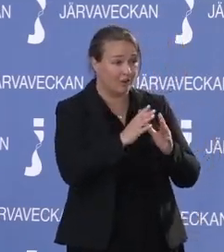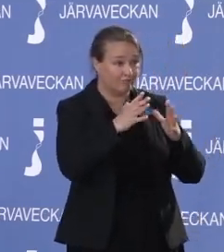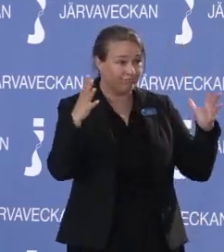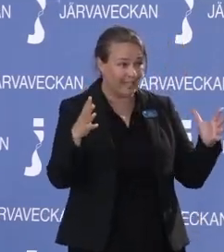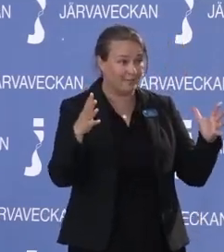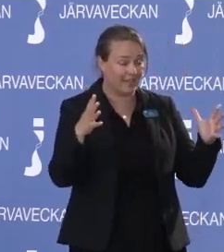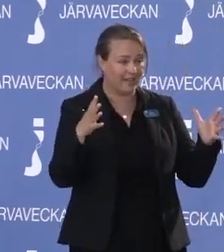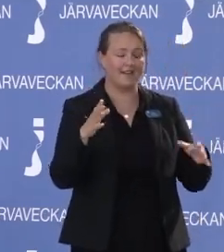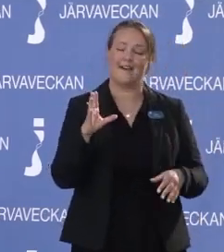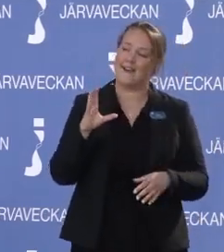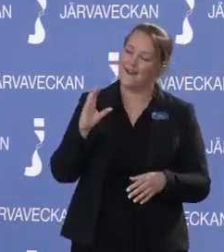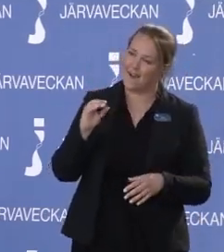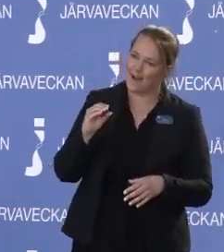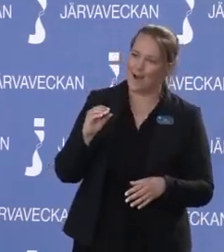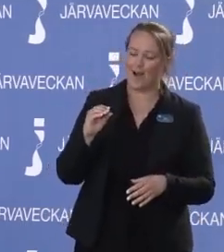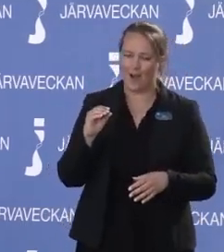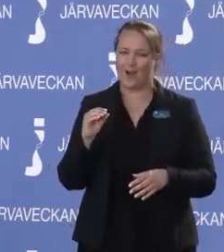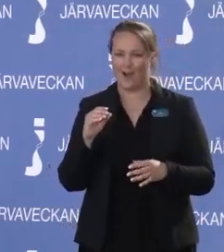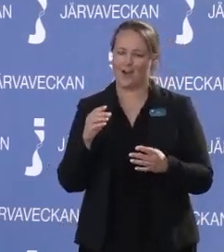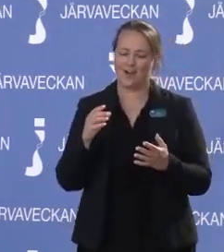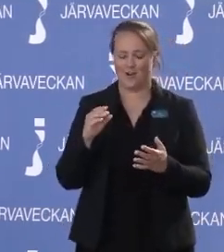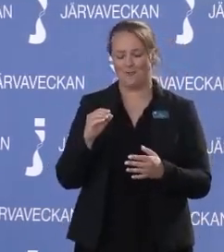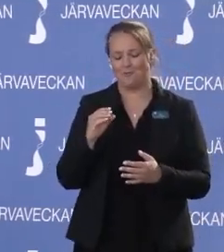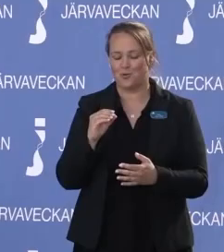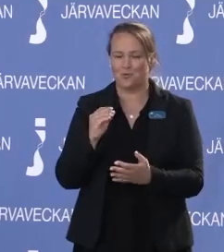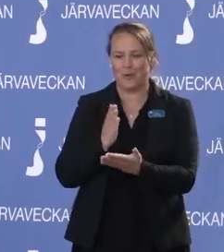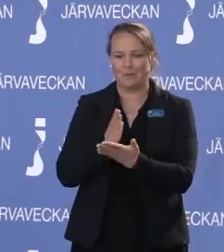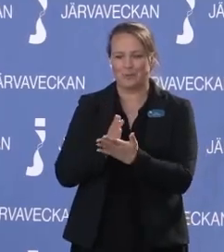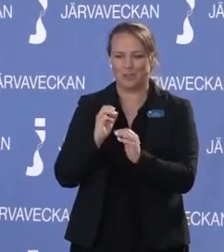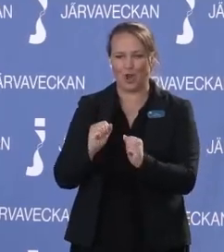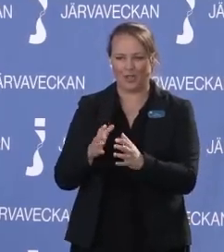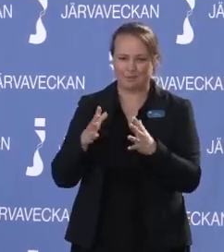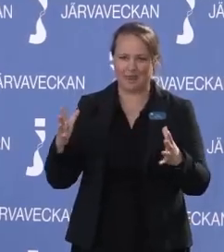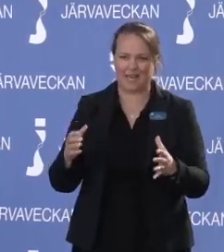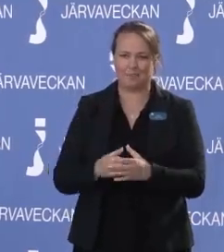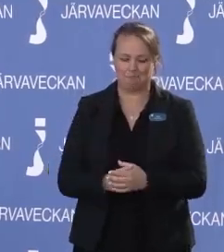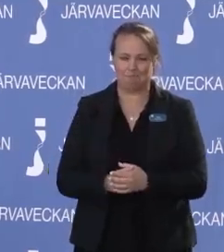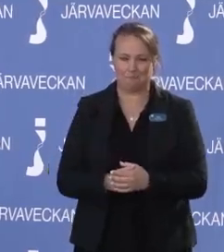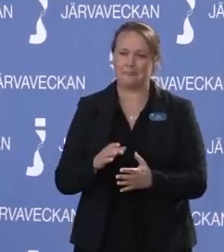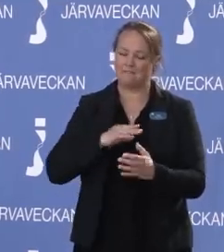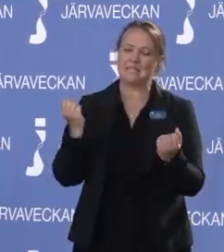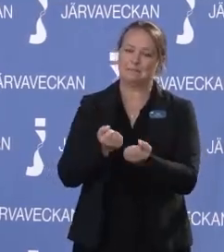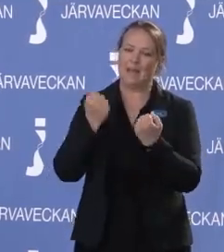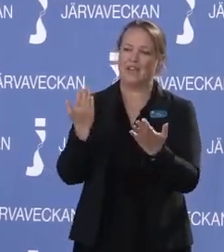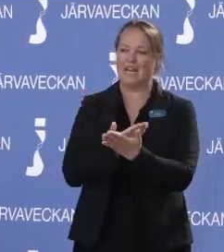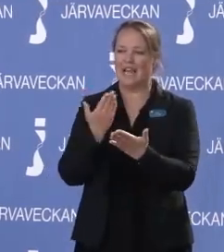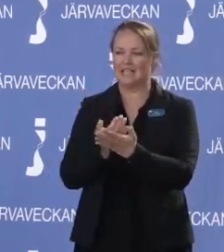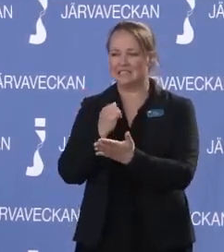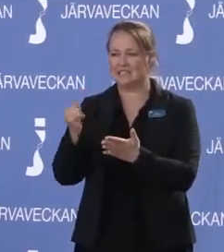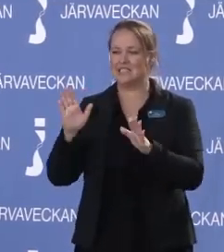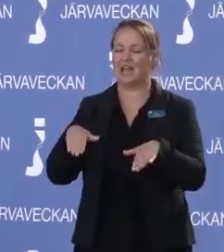tittar vi på, absolut. Det är inte bara tittar, det är absolut på gång. Det finns ju verkligen spännande länder som har haft